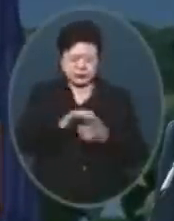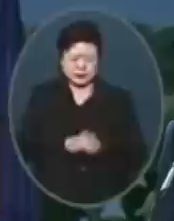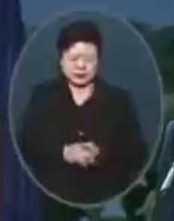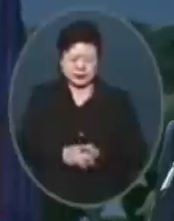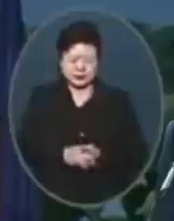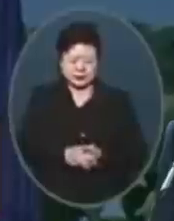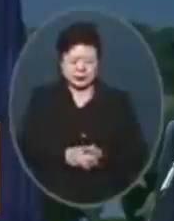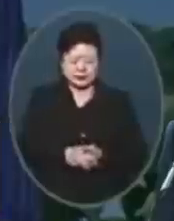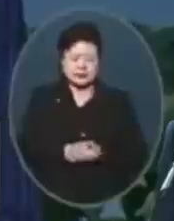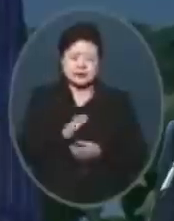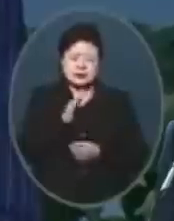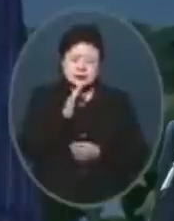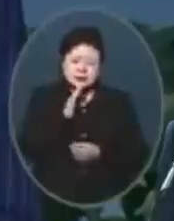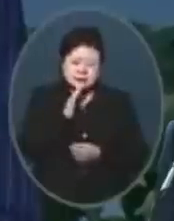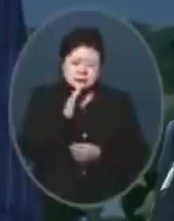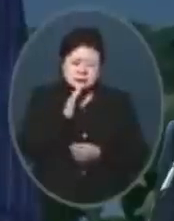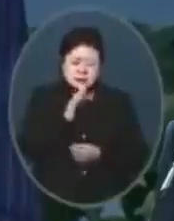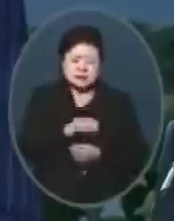얼마나